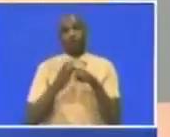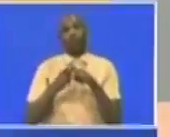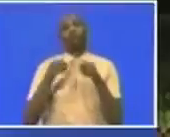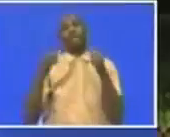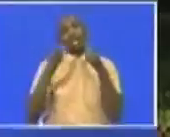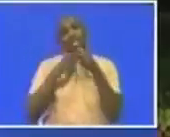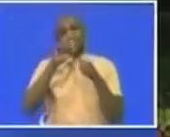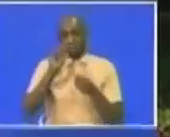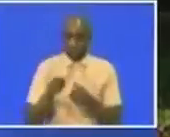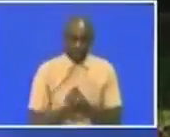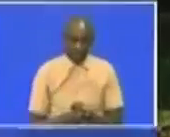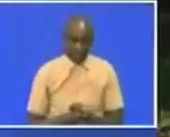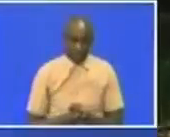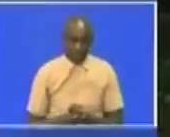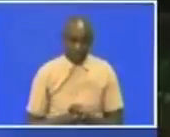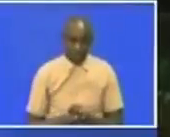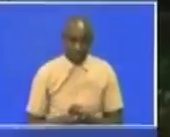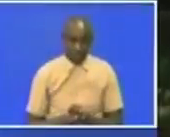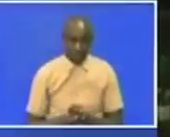wakazi.